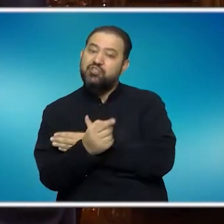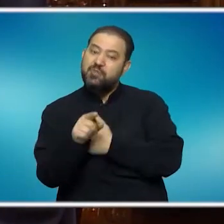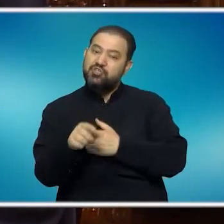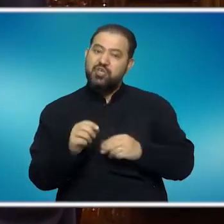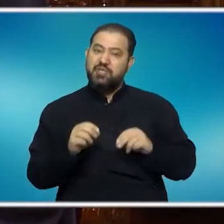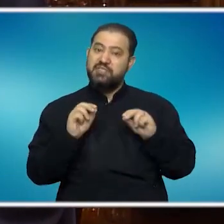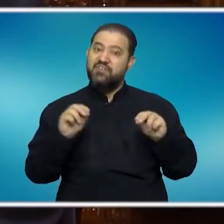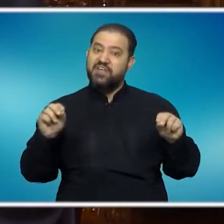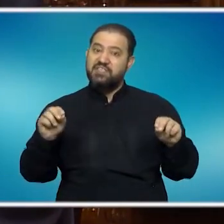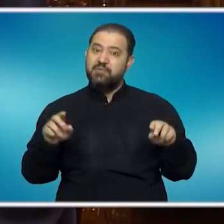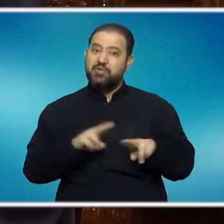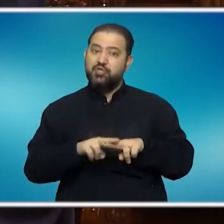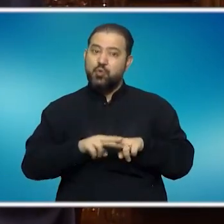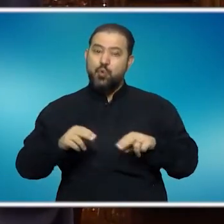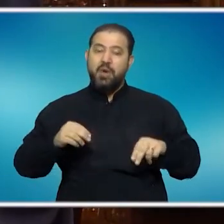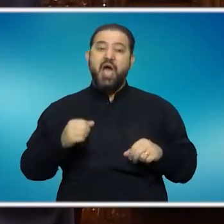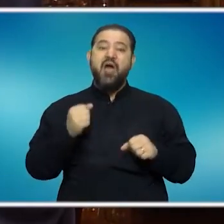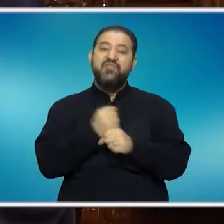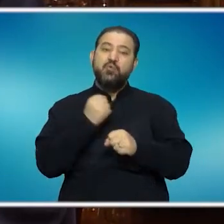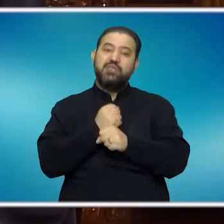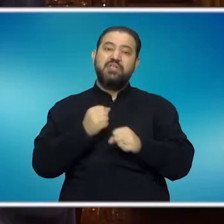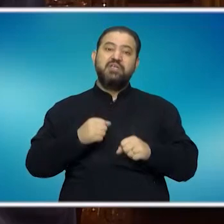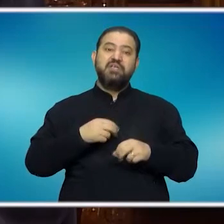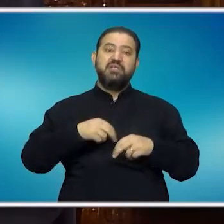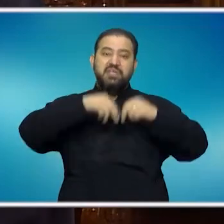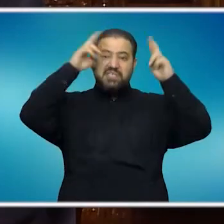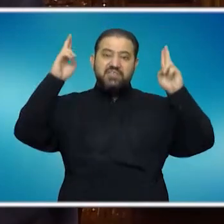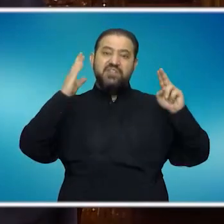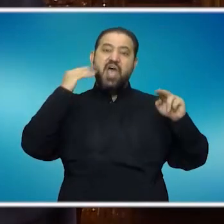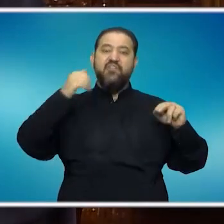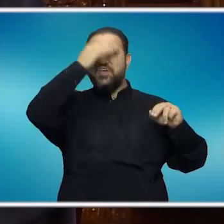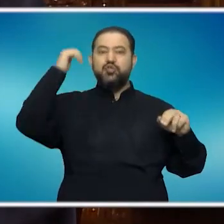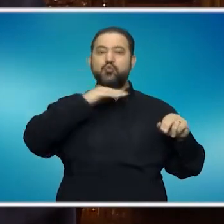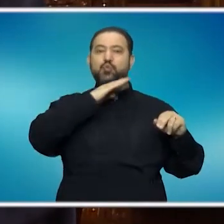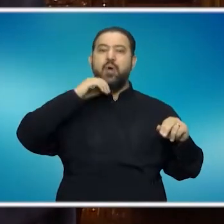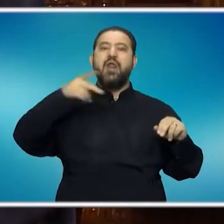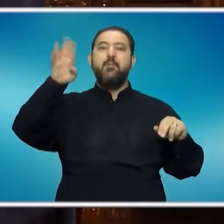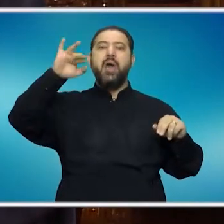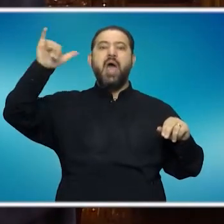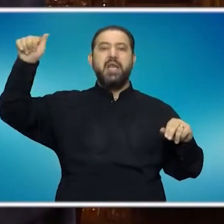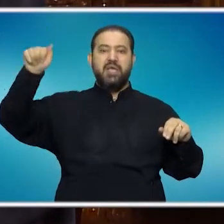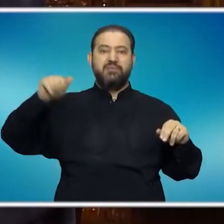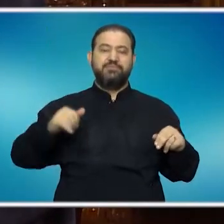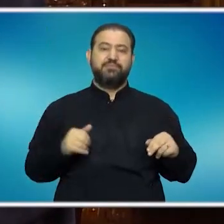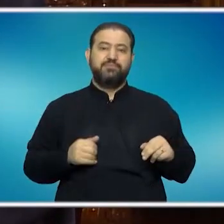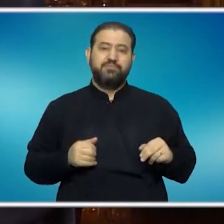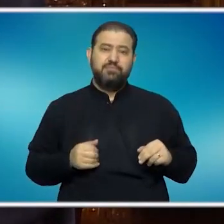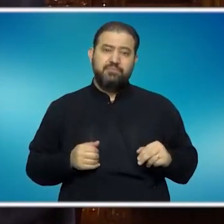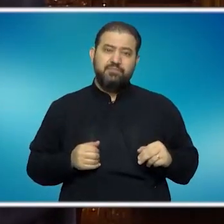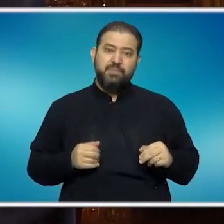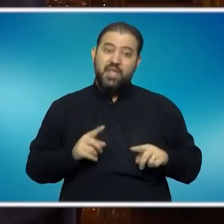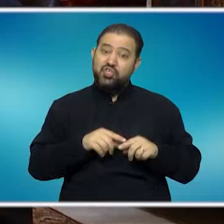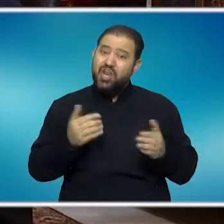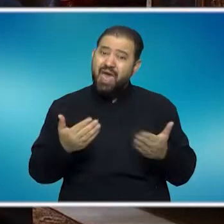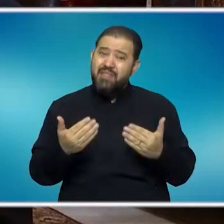participe și ei toți pe care îi învățăm. Că așa a făcut Sfânta Fecioară Maria, Sfântul Nicolae ca Basila. Care au fost acestea care l-au